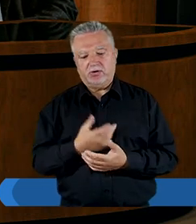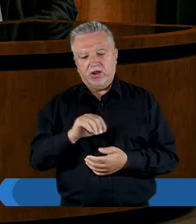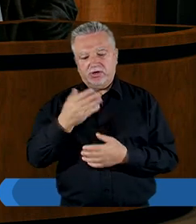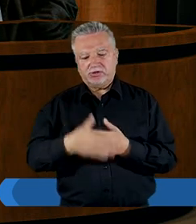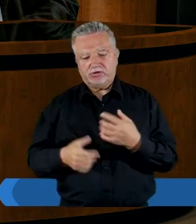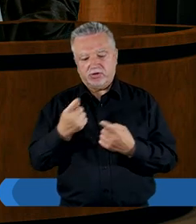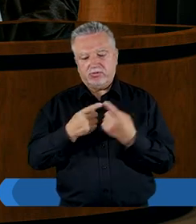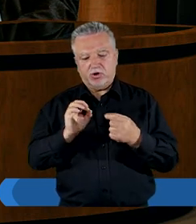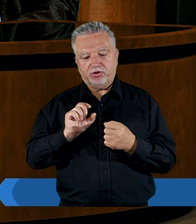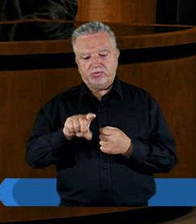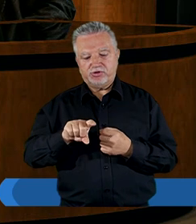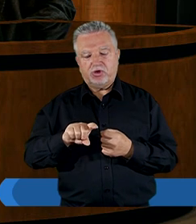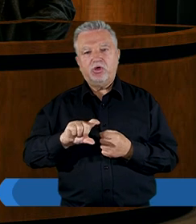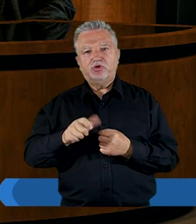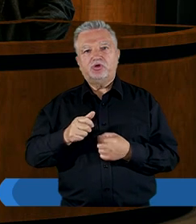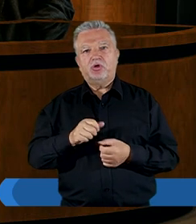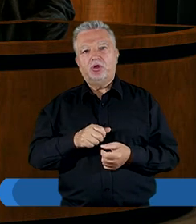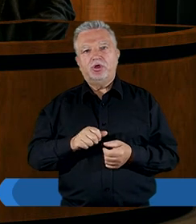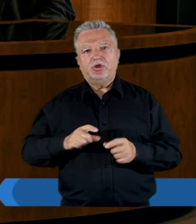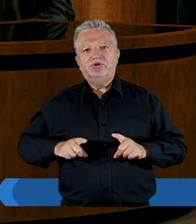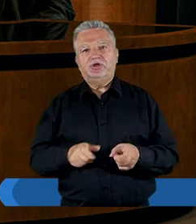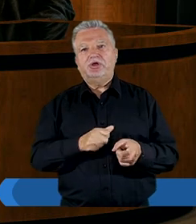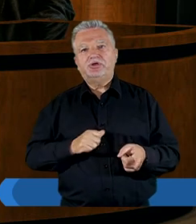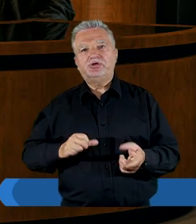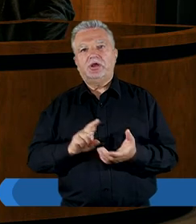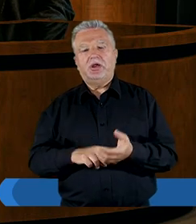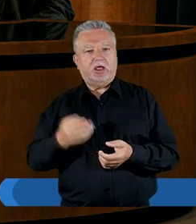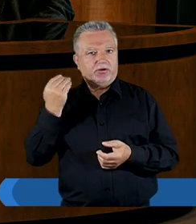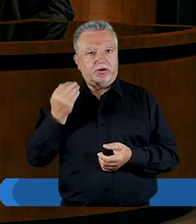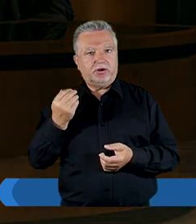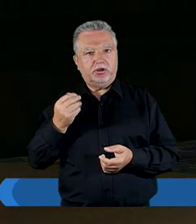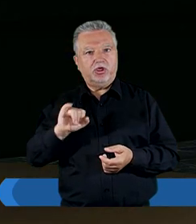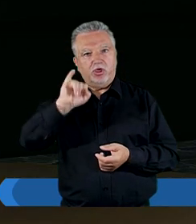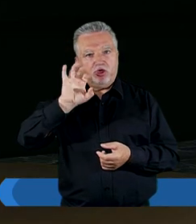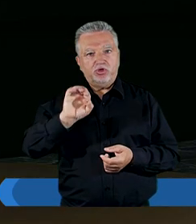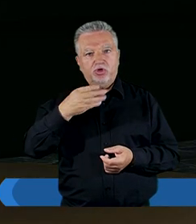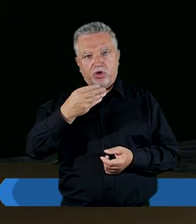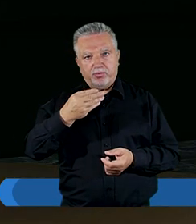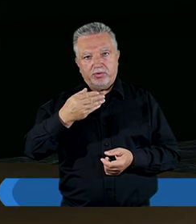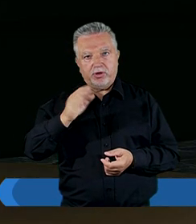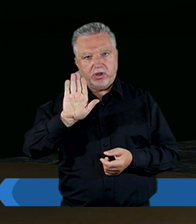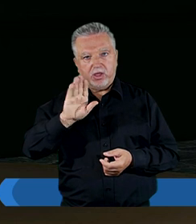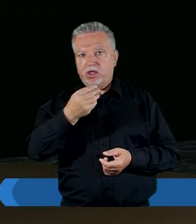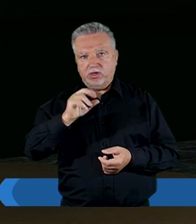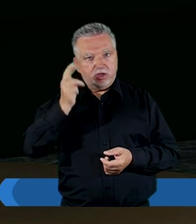skończyliśmy myśli o tym, co się dzieje gdzieś na zapleczu. Job nie zdawał sobie sprawy z tego, co się